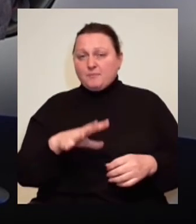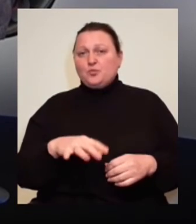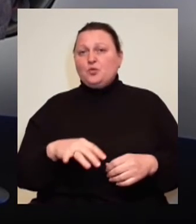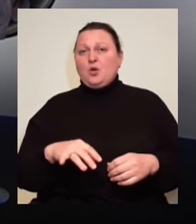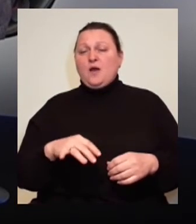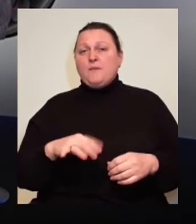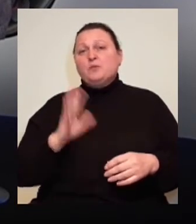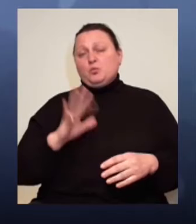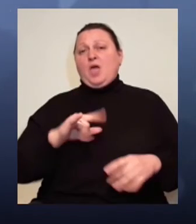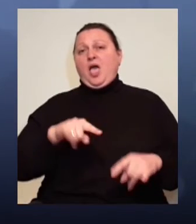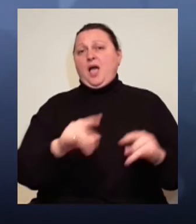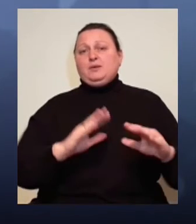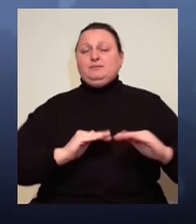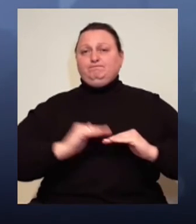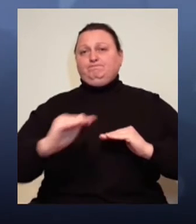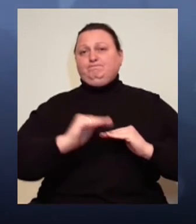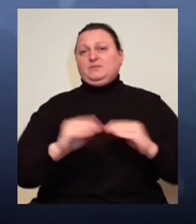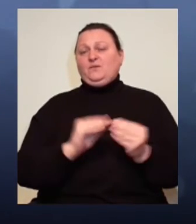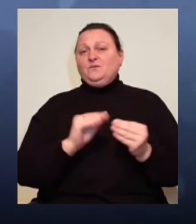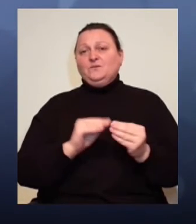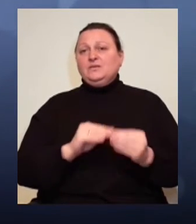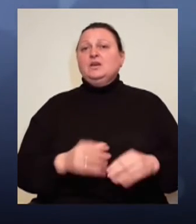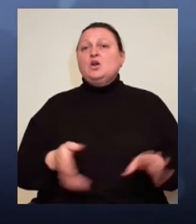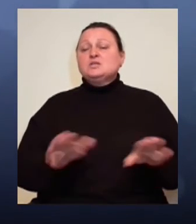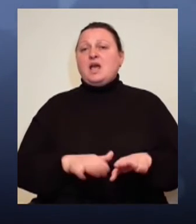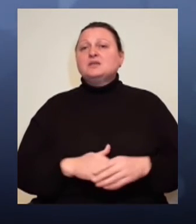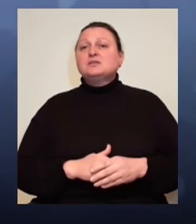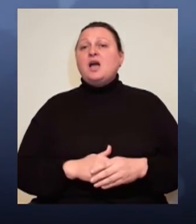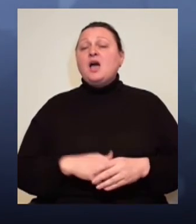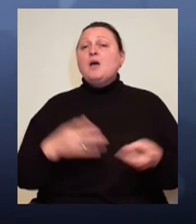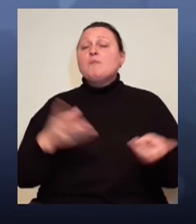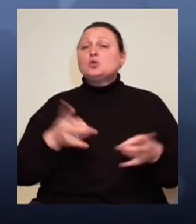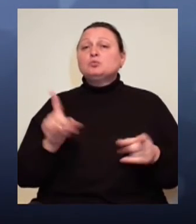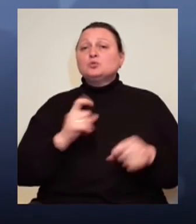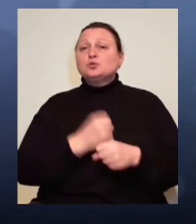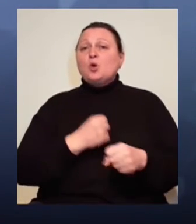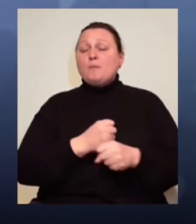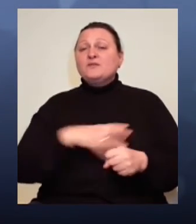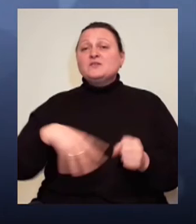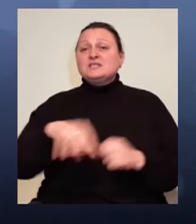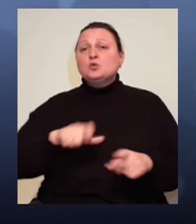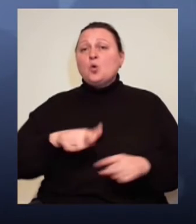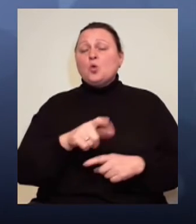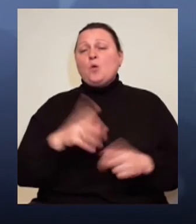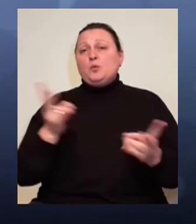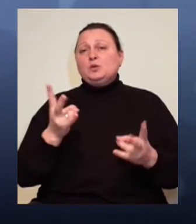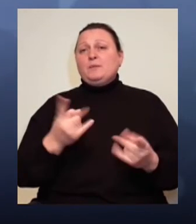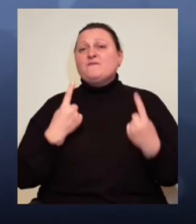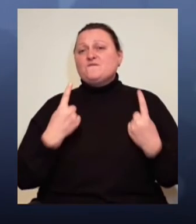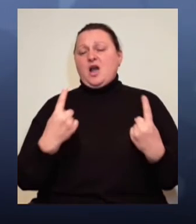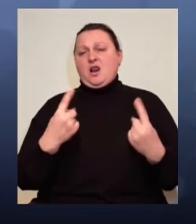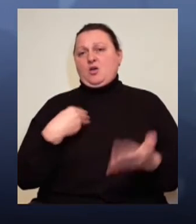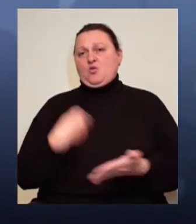якось будуть триматися. Але потрібно, ну не то, щоб зробити всі дороги, потрібно дуже великі кошти. Їх, на жаль,